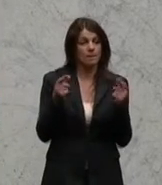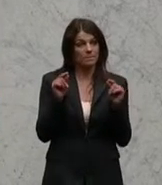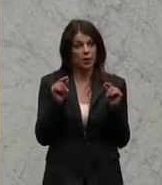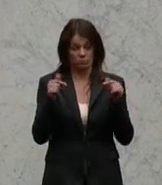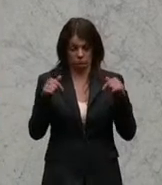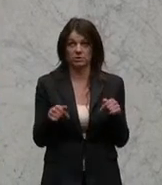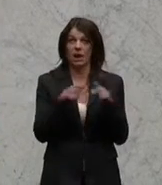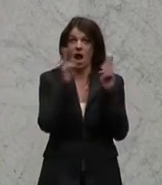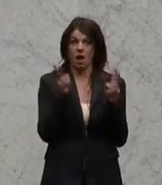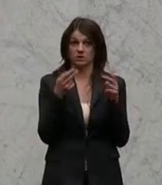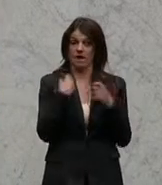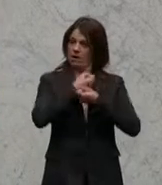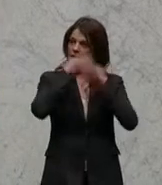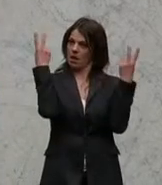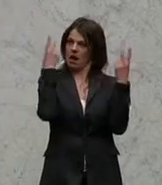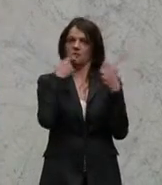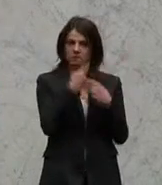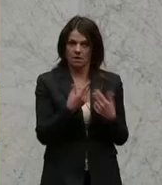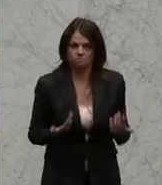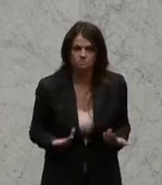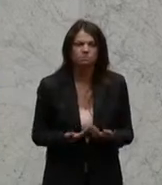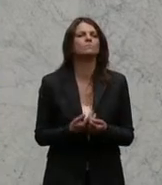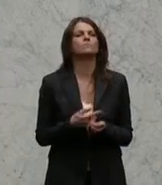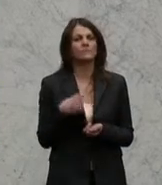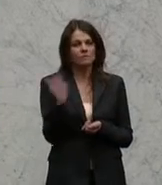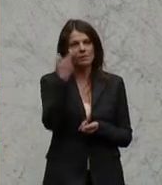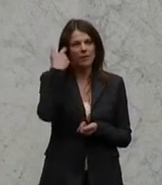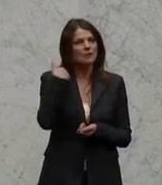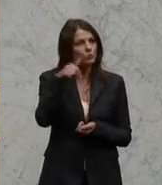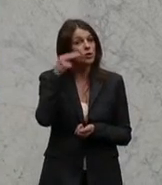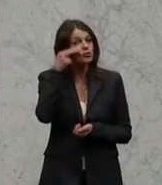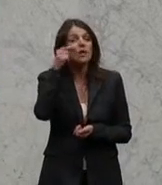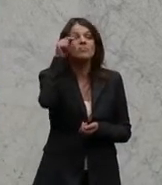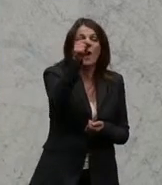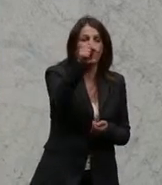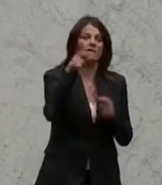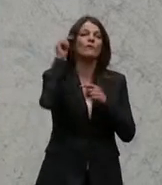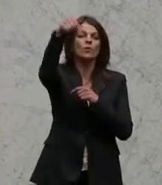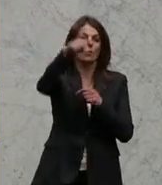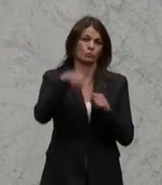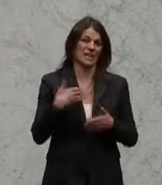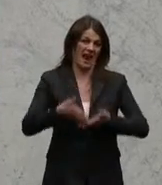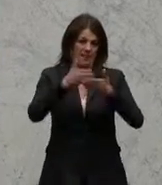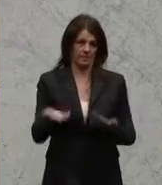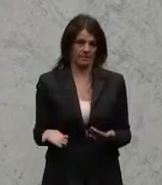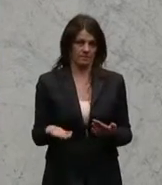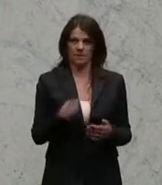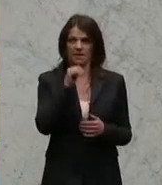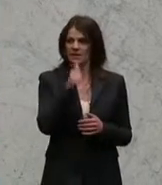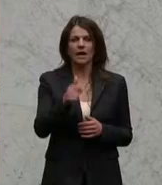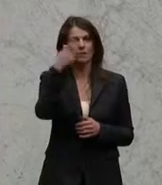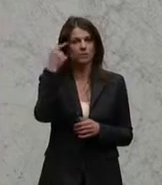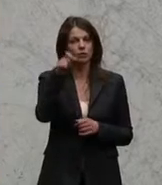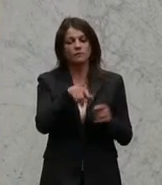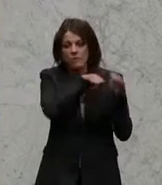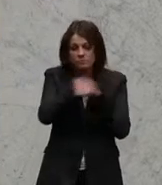in diesem Haus ein klares Bekenntnis gegeben, wo wir gesagt haben, wir müssen schauen, vor Ort zu helfen, dass sich die Menschen nicht in